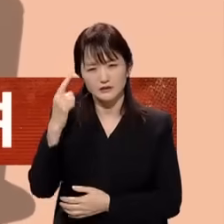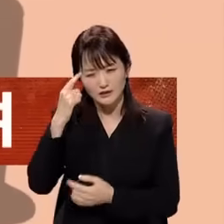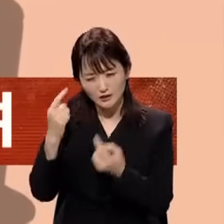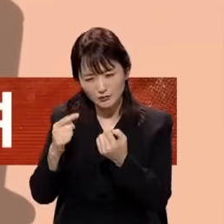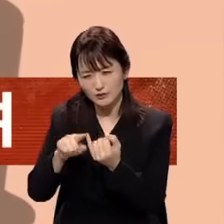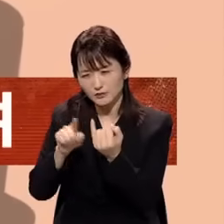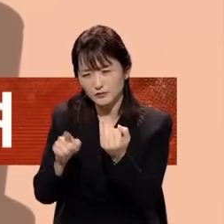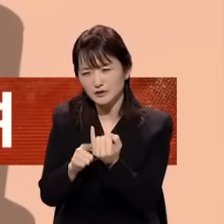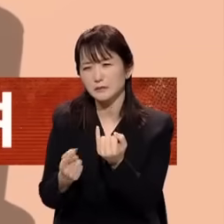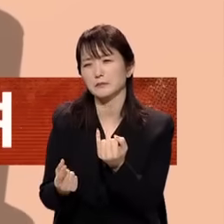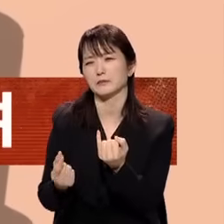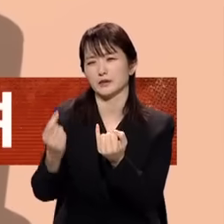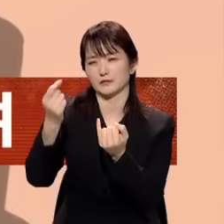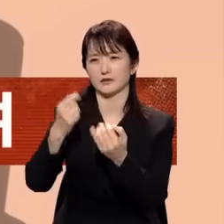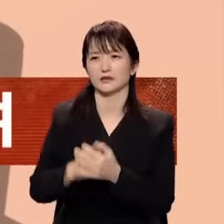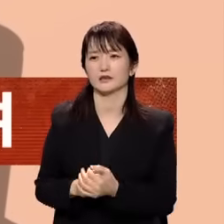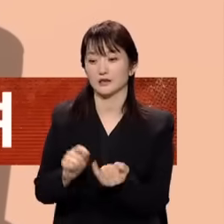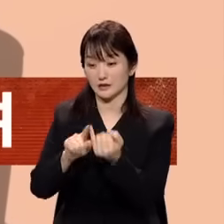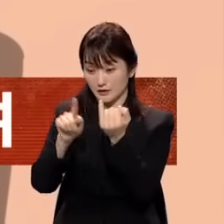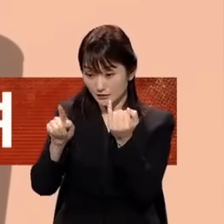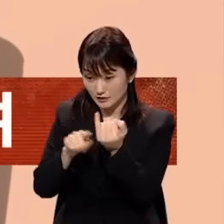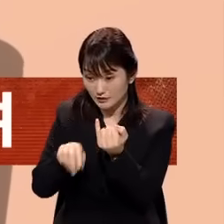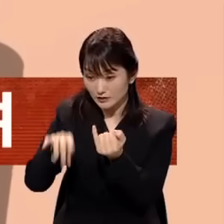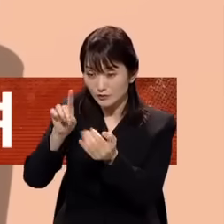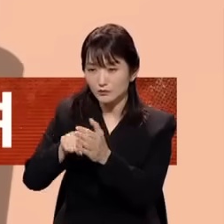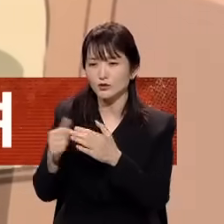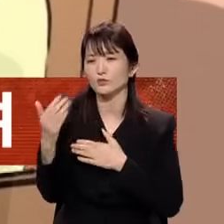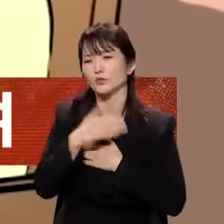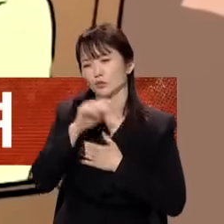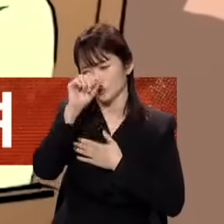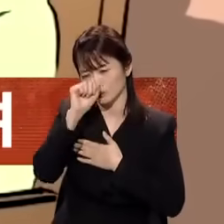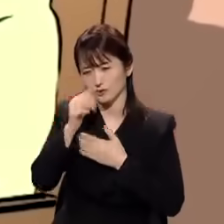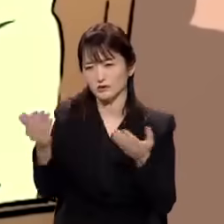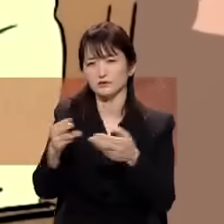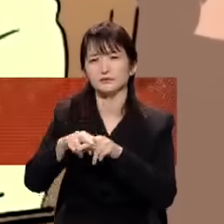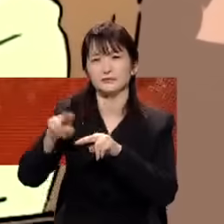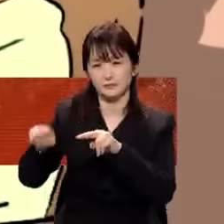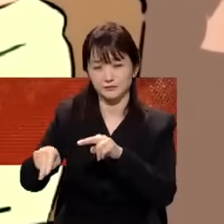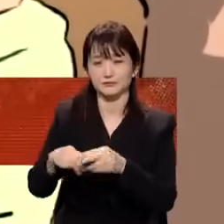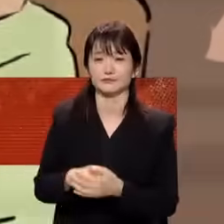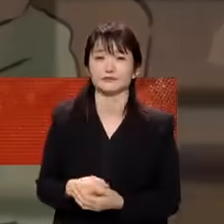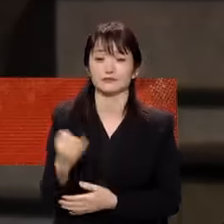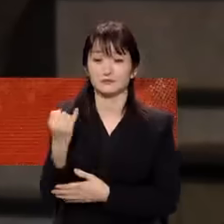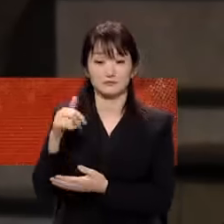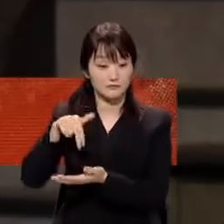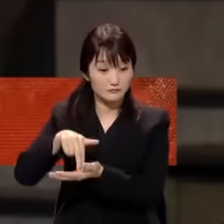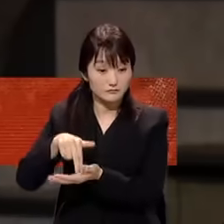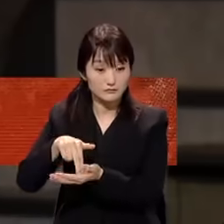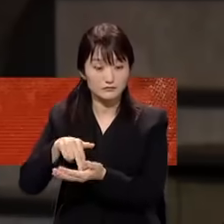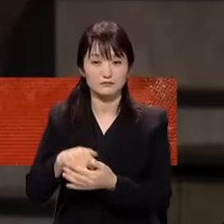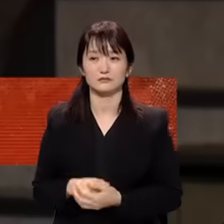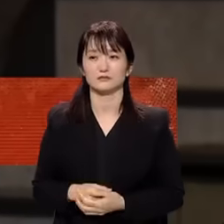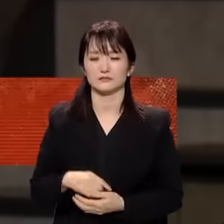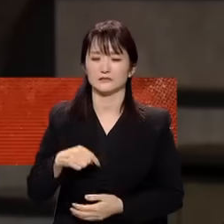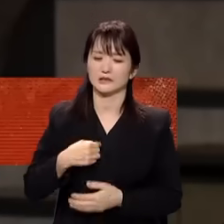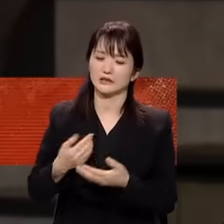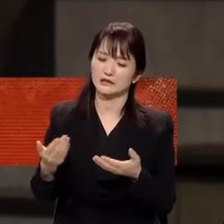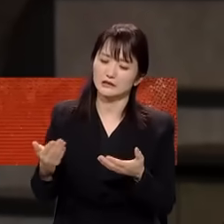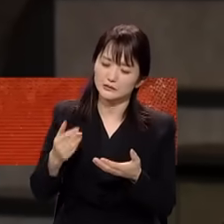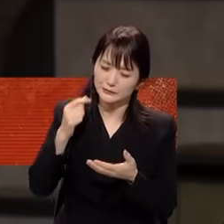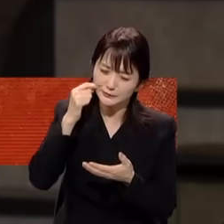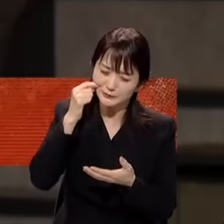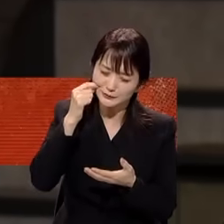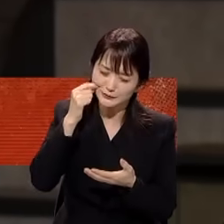건강이 안 좋아서 자기는 이제 일을 그만둔 상태인데 이 여성의 입장에서 봤을 때는 뭐 자기 커리어도 끊긴 것 같고